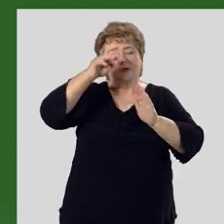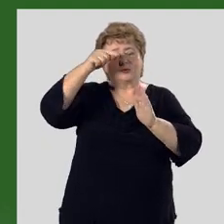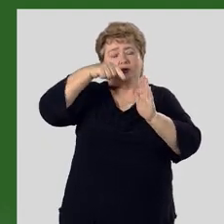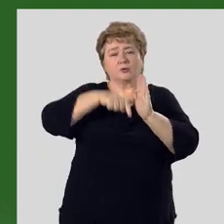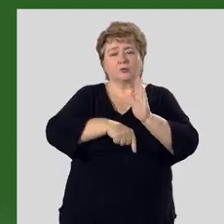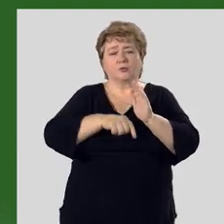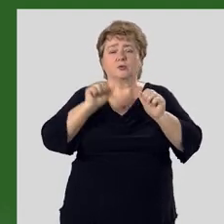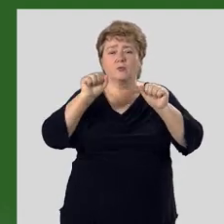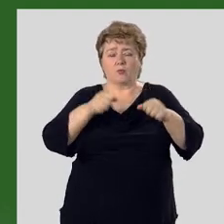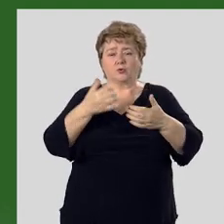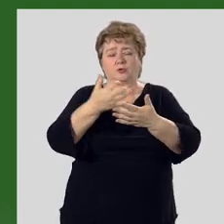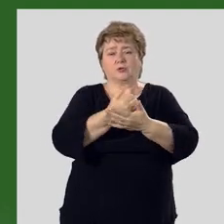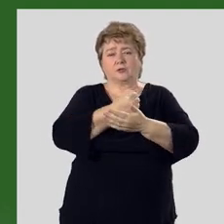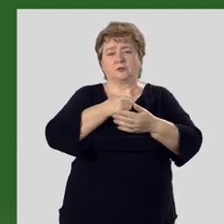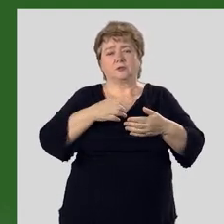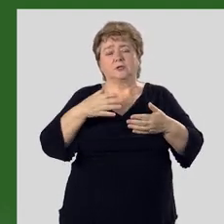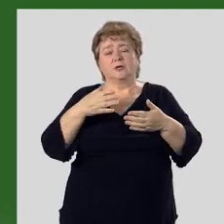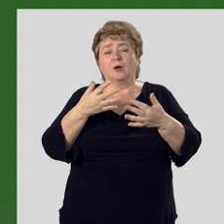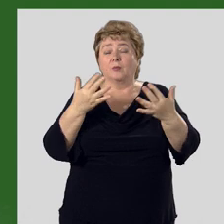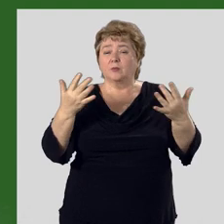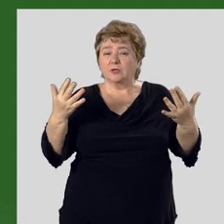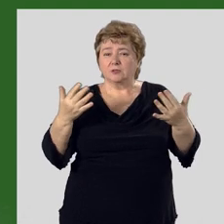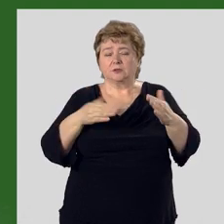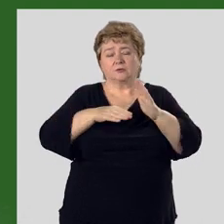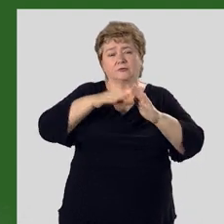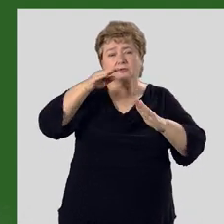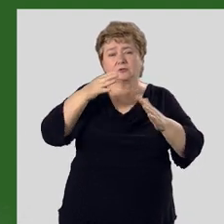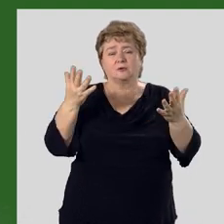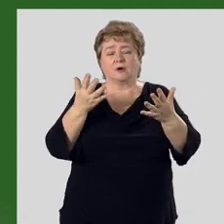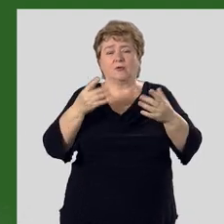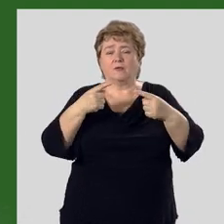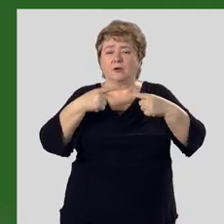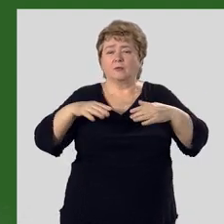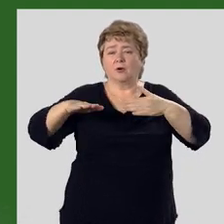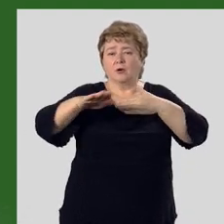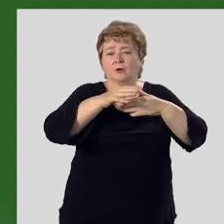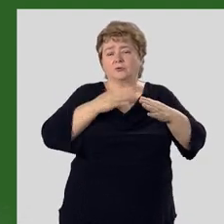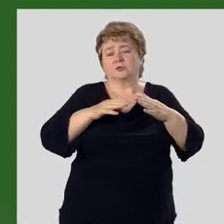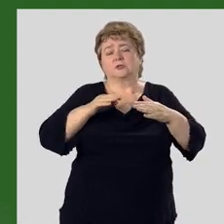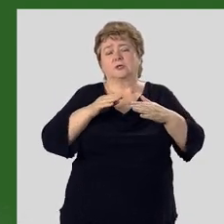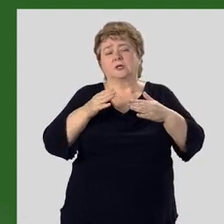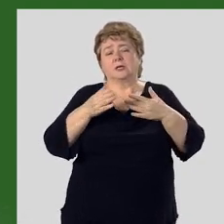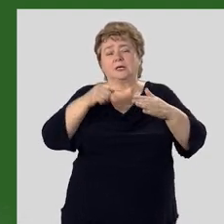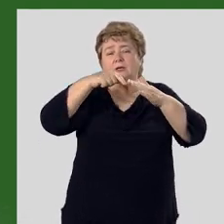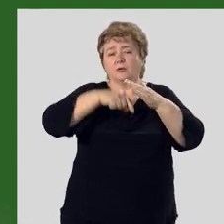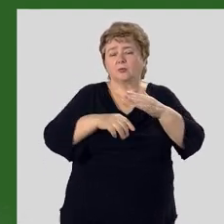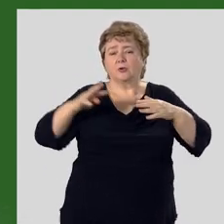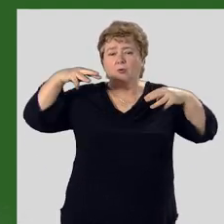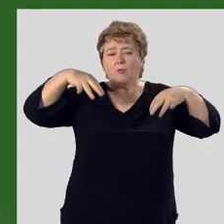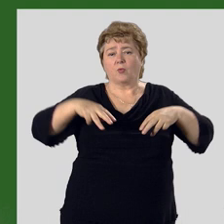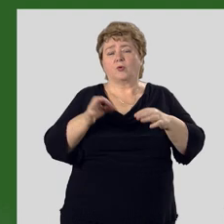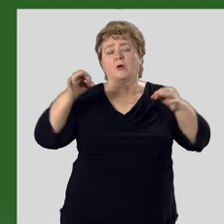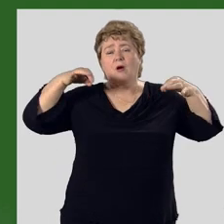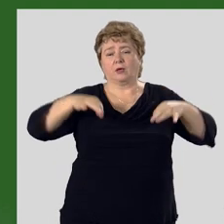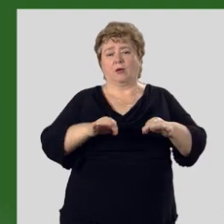и глубин можно определить лишь приблизительную высоту какого-либо участка суши или глубину моря